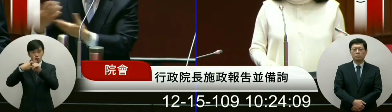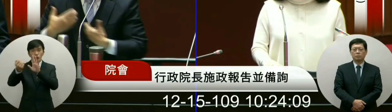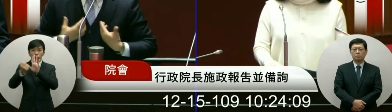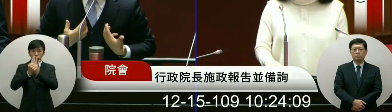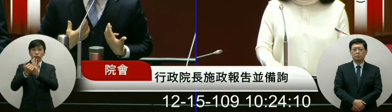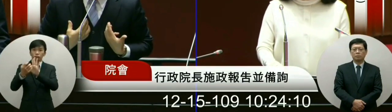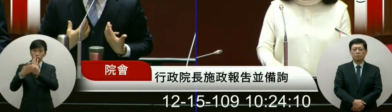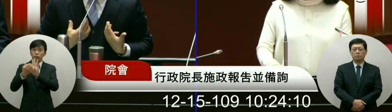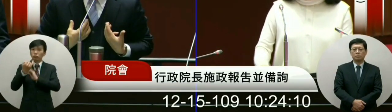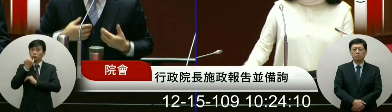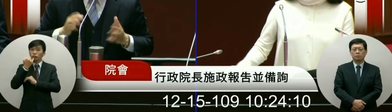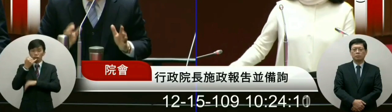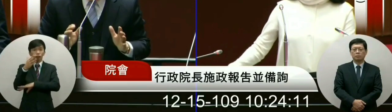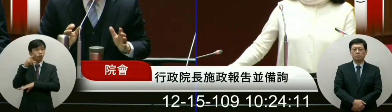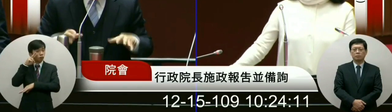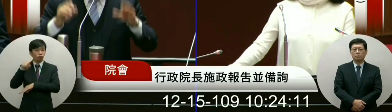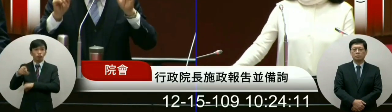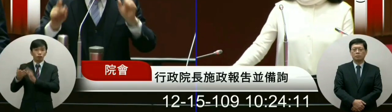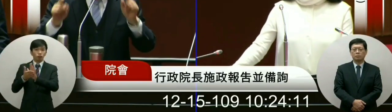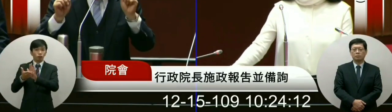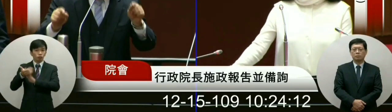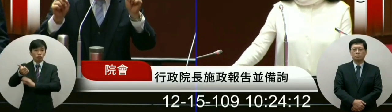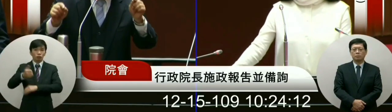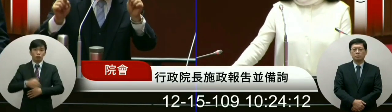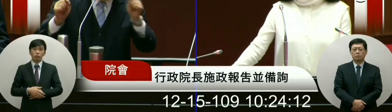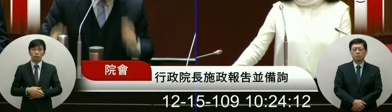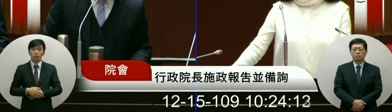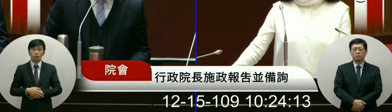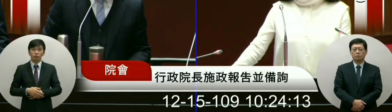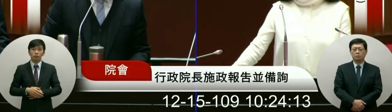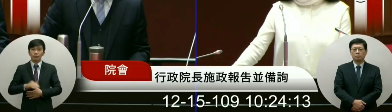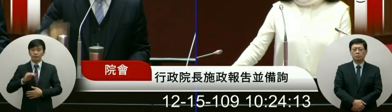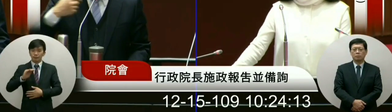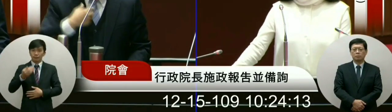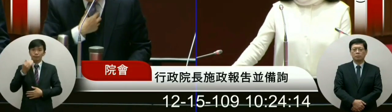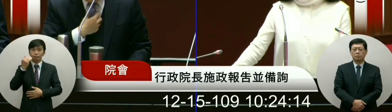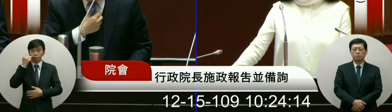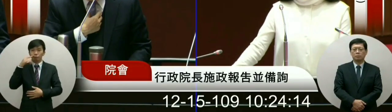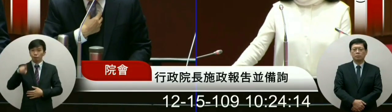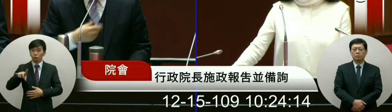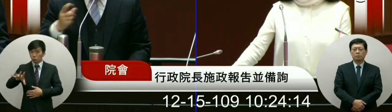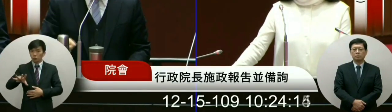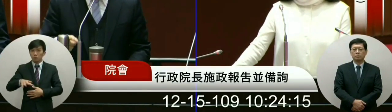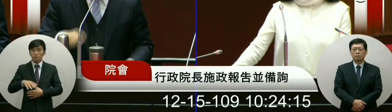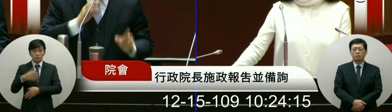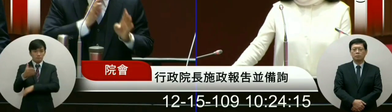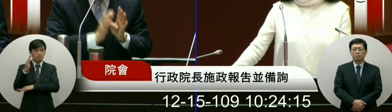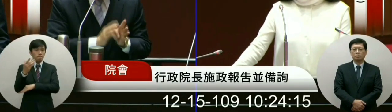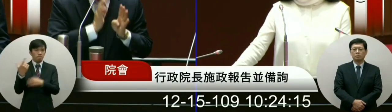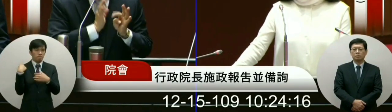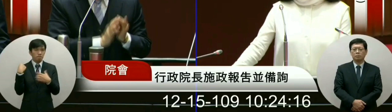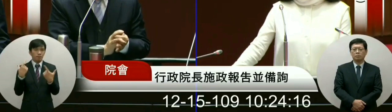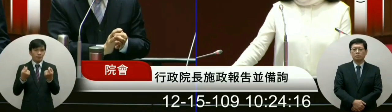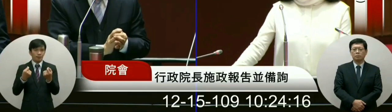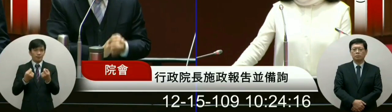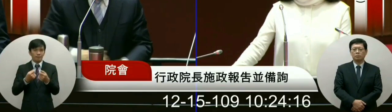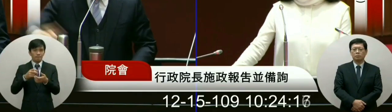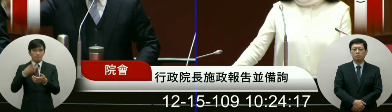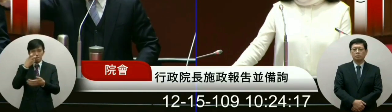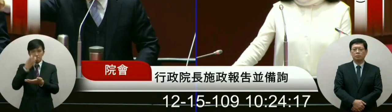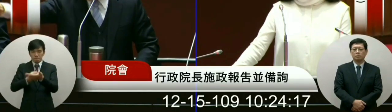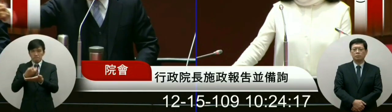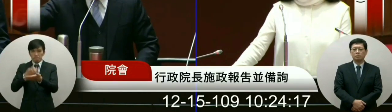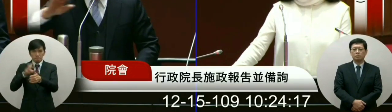这政府乐见。但纵算如此，政府还是严查严